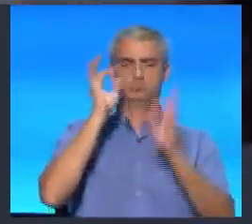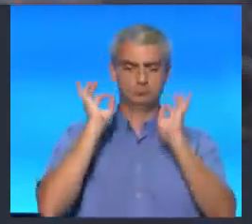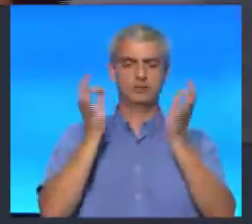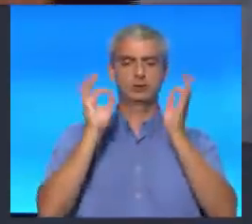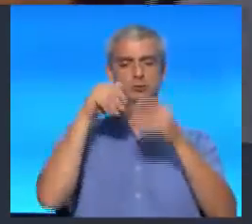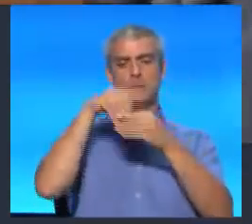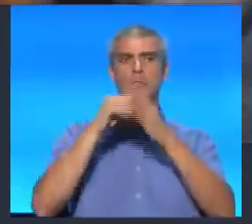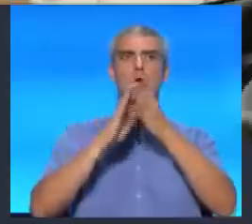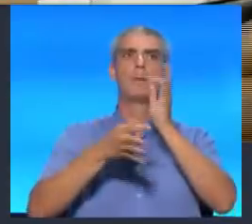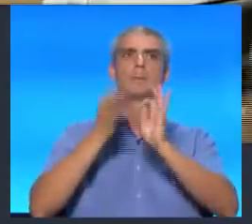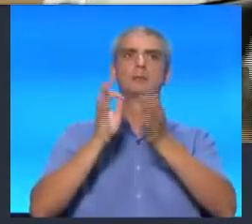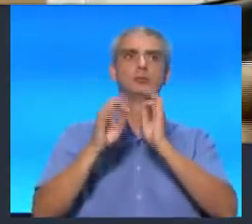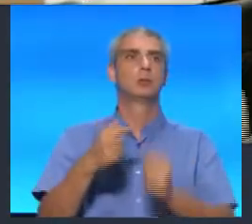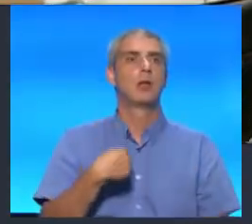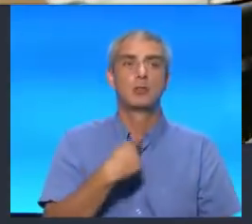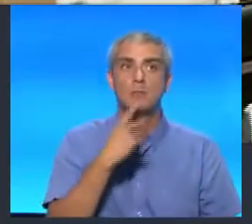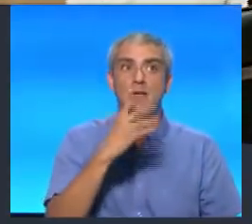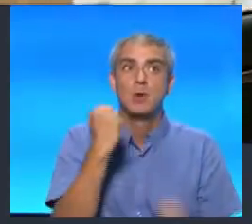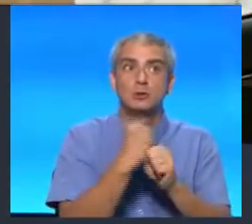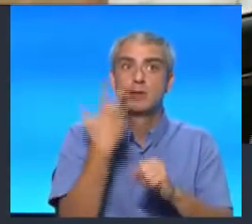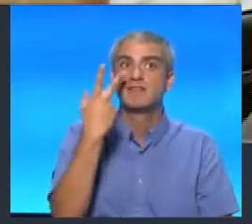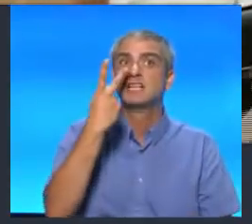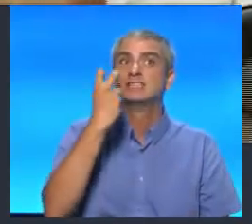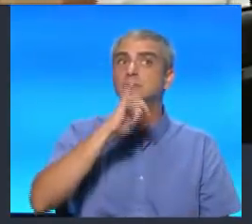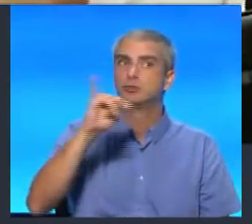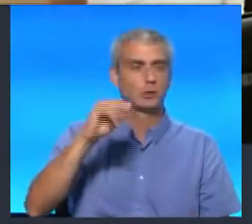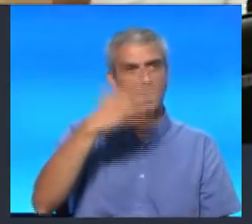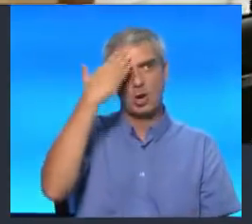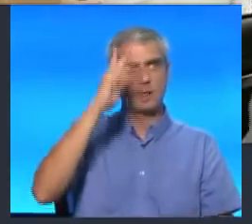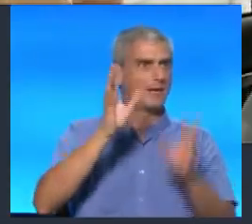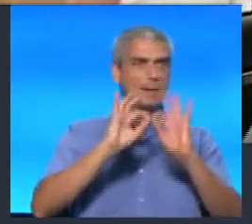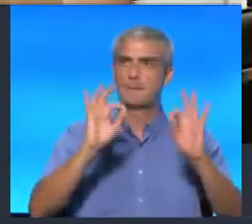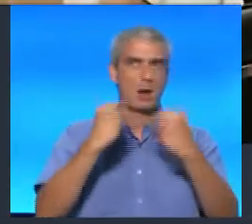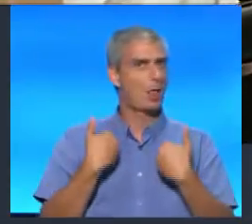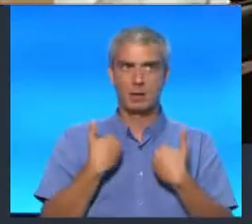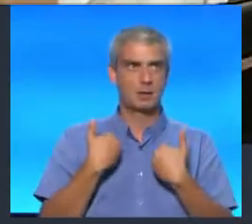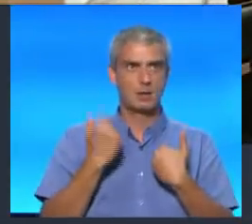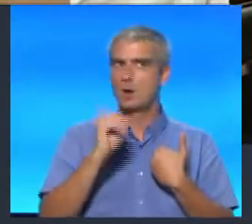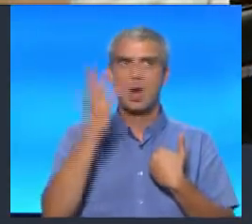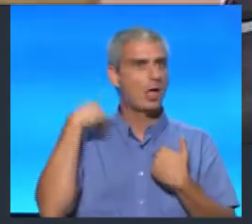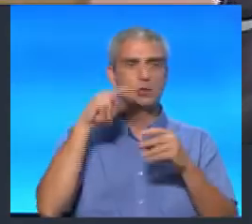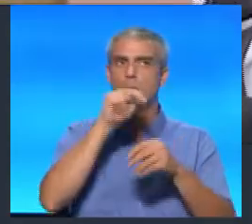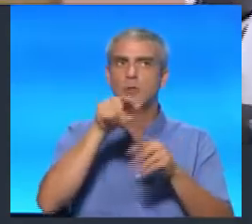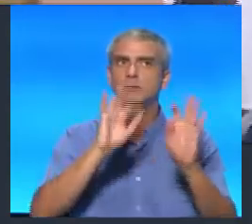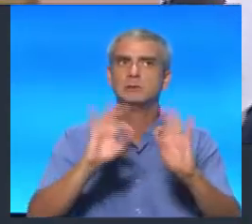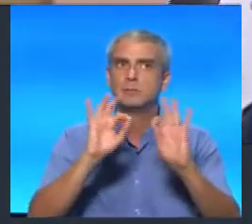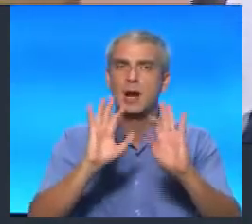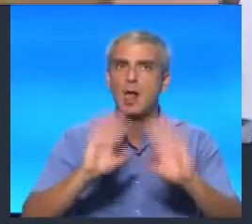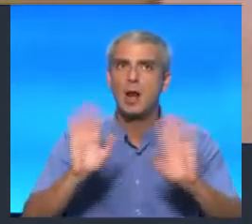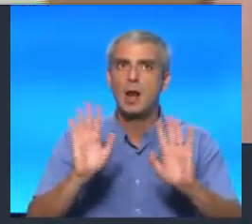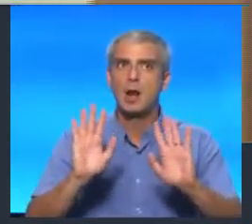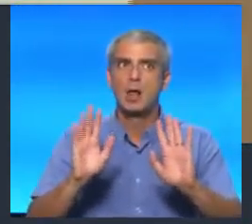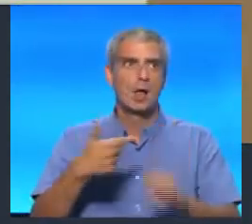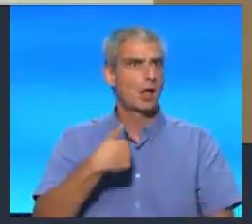בבית המשפט. אני אומר, אם היו עושים את זה לפני 20 שנה, אתם לא הייתם מכירים אותנו בכלל, לא היינו בכלל בעניין הזה. אנחנו